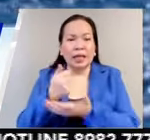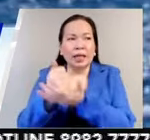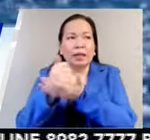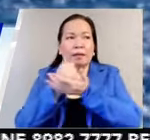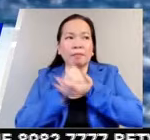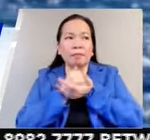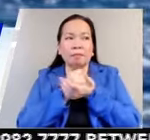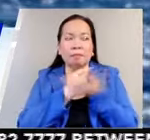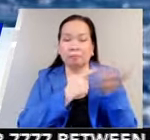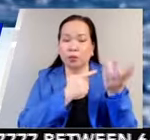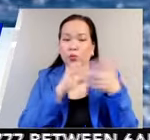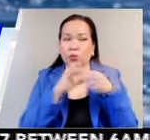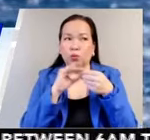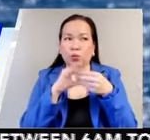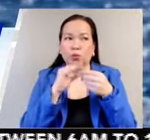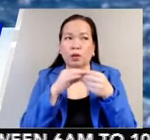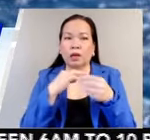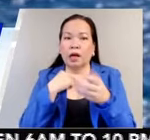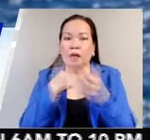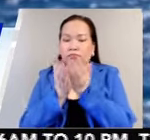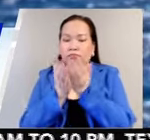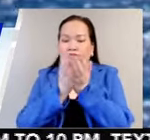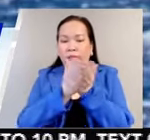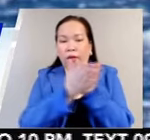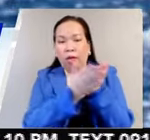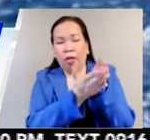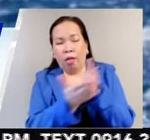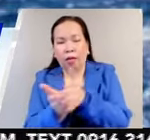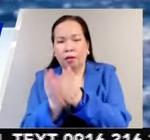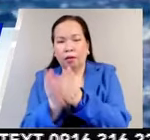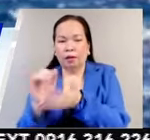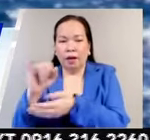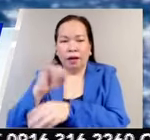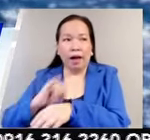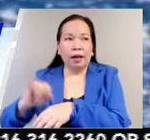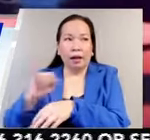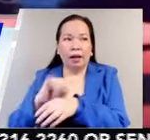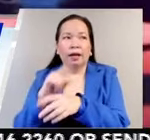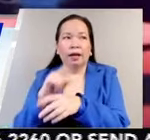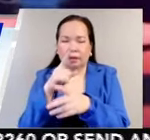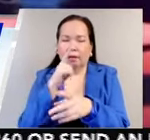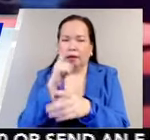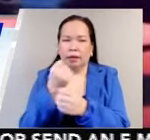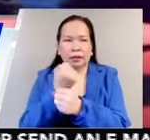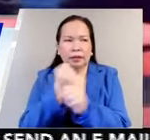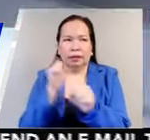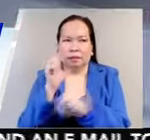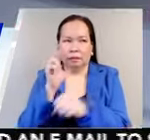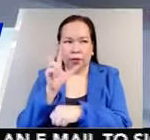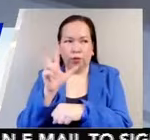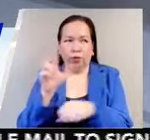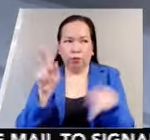bangka kaya sila napunta sa isla. Nasa mabuti ng kondisyon ang tatlo.